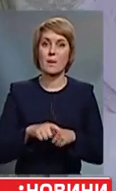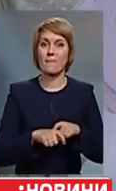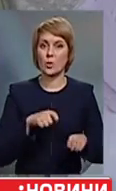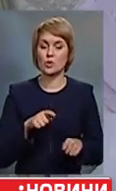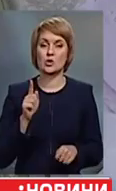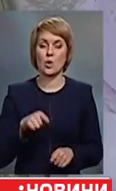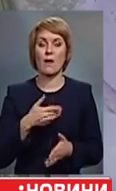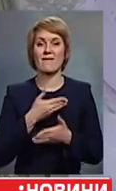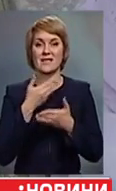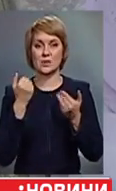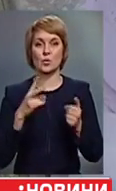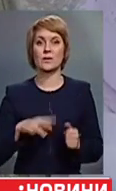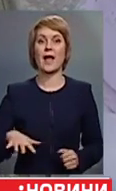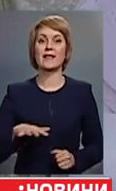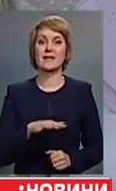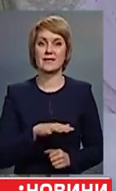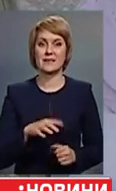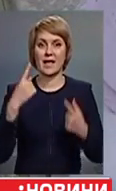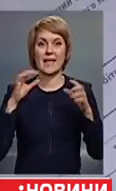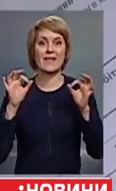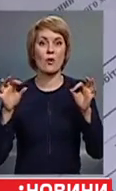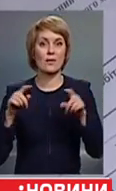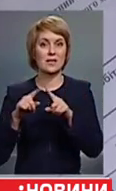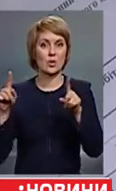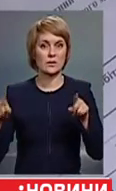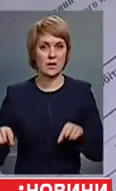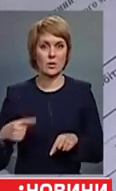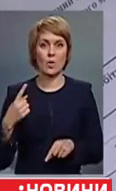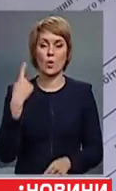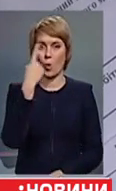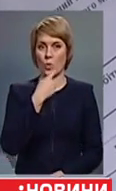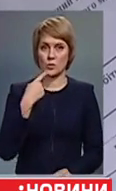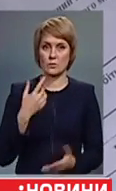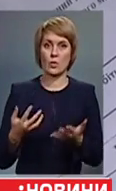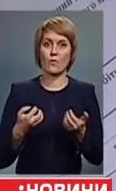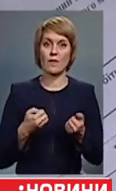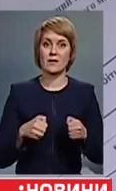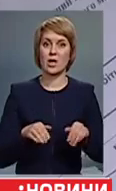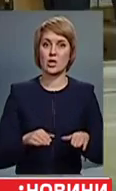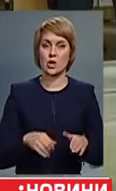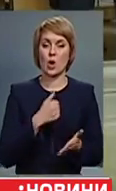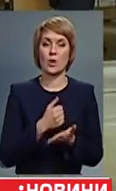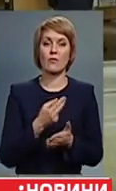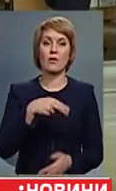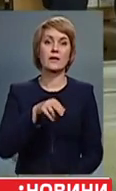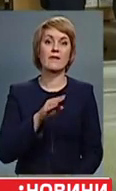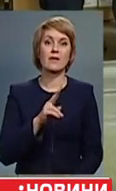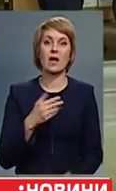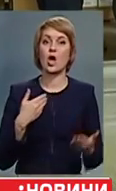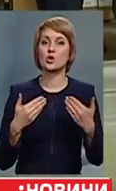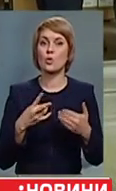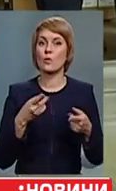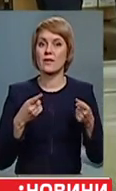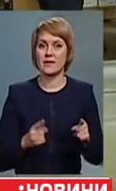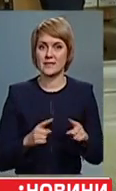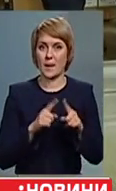порушень, зокрема, відсутність на дільниці інформаційного стенду, одноосібне ухвалення рішення головою ДВК щодо недійсних бюлетенів, а